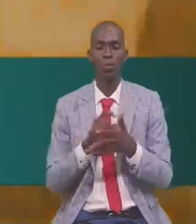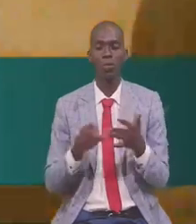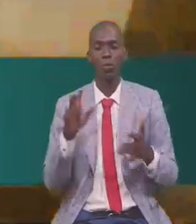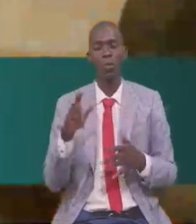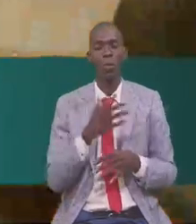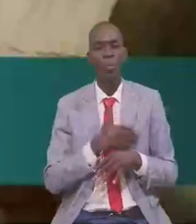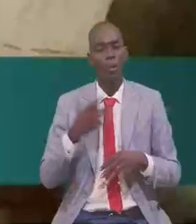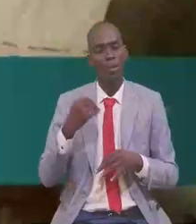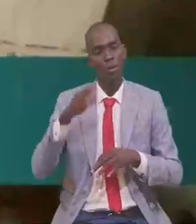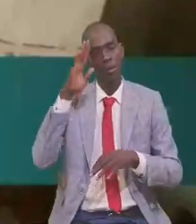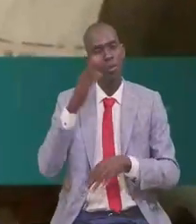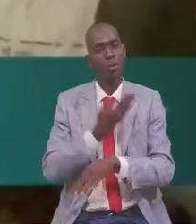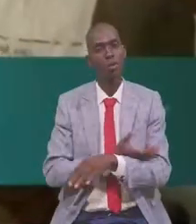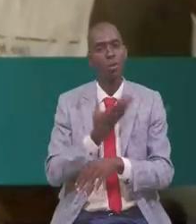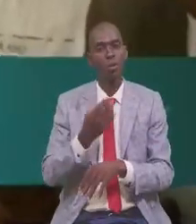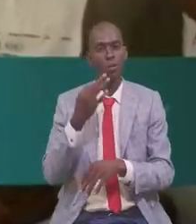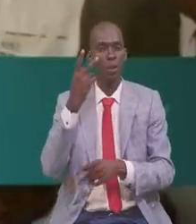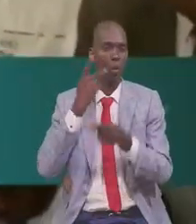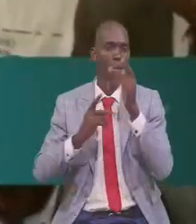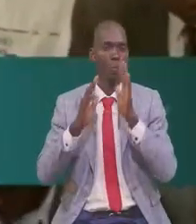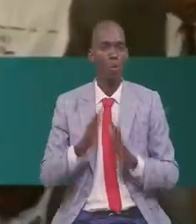Les fils des prophètes qui étaient à Bethel